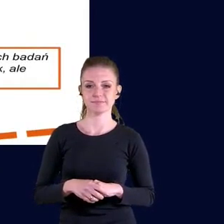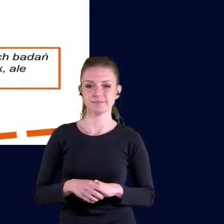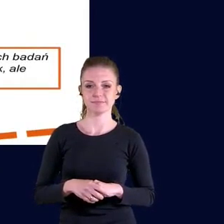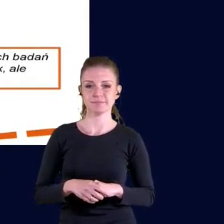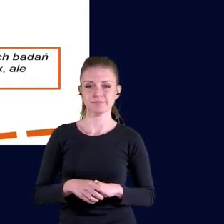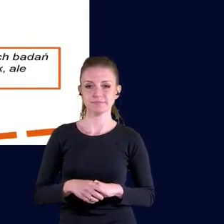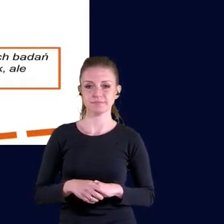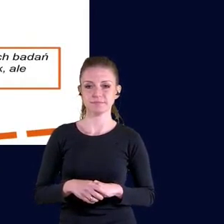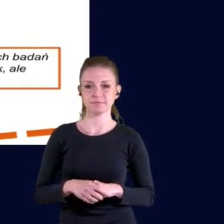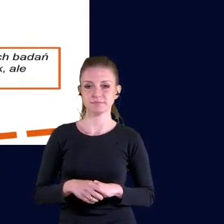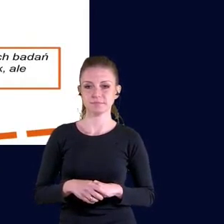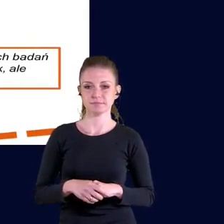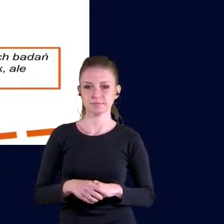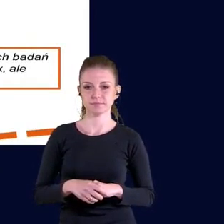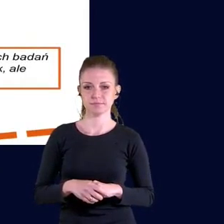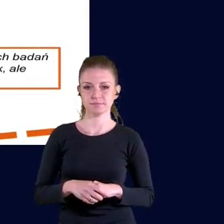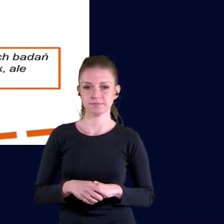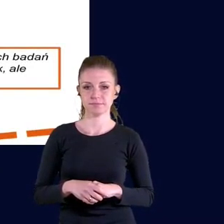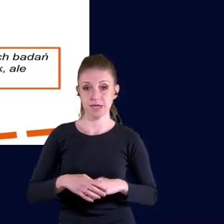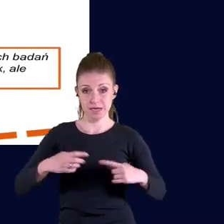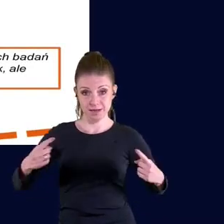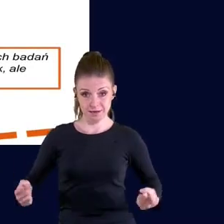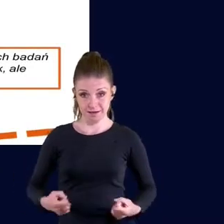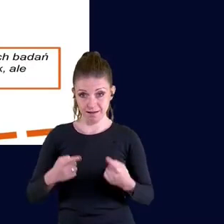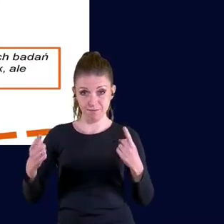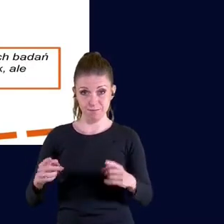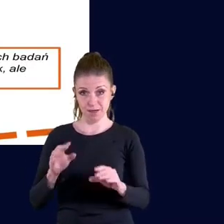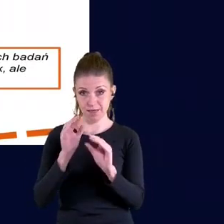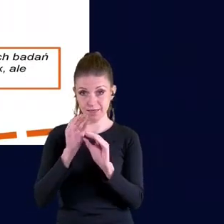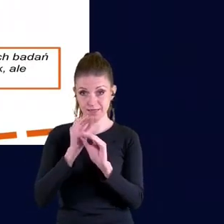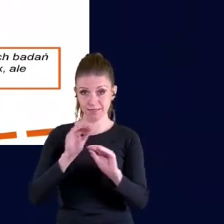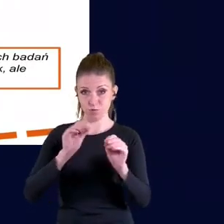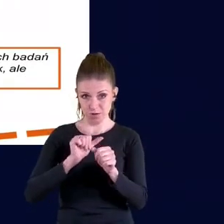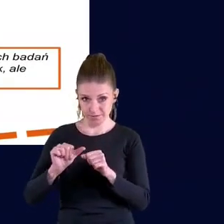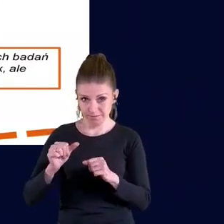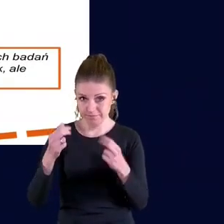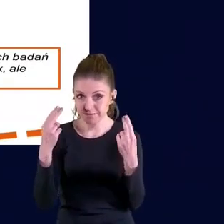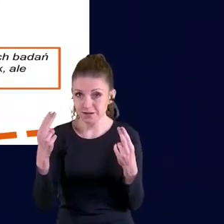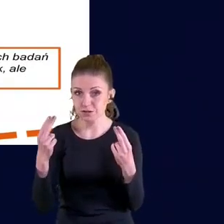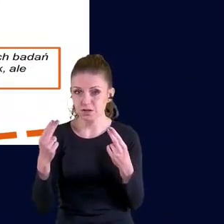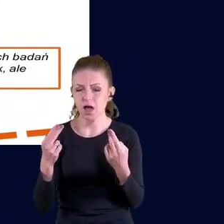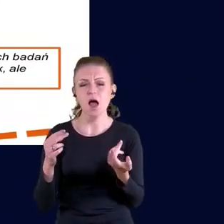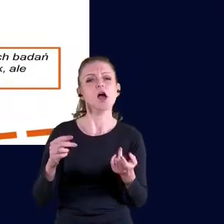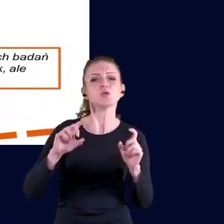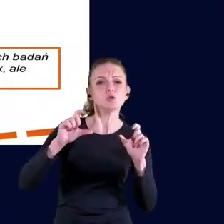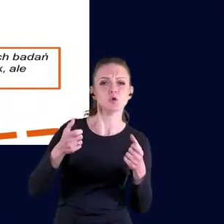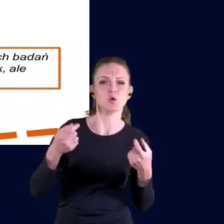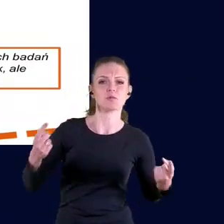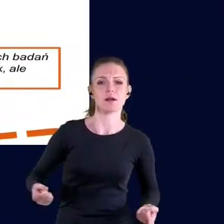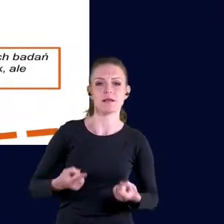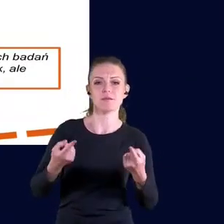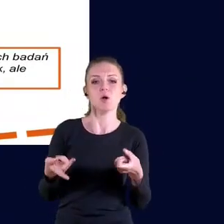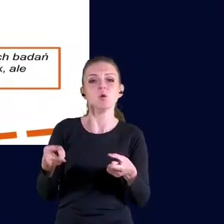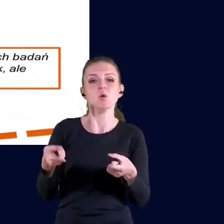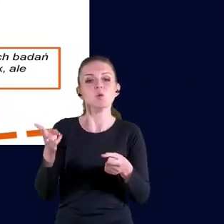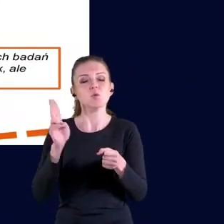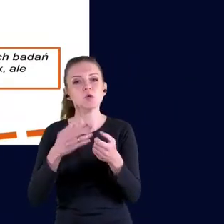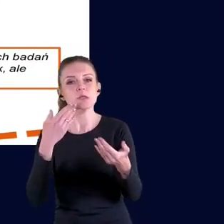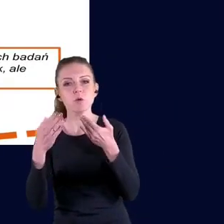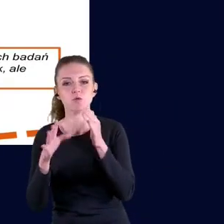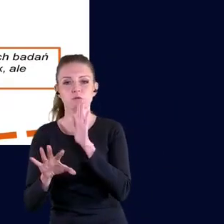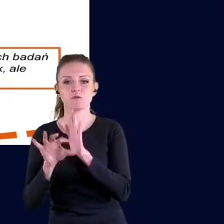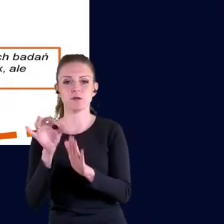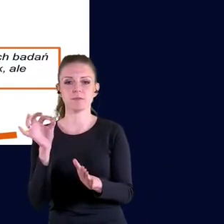czy promocja nauki jest konieczne Jak promować co promować jaką strategię wybrać